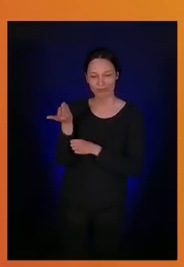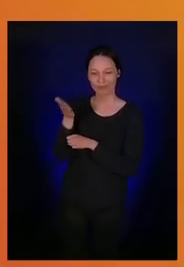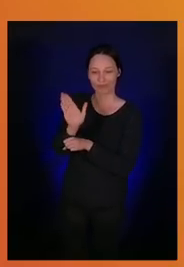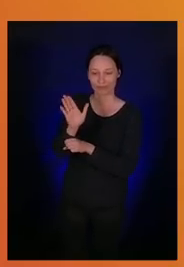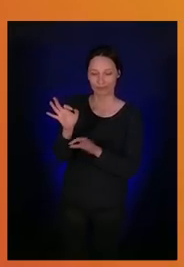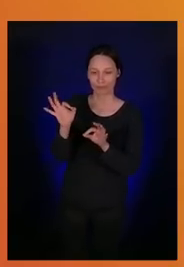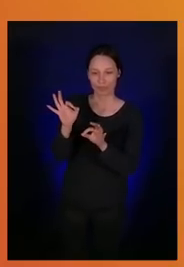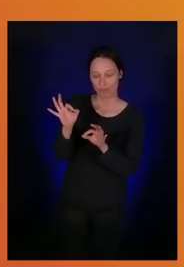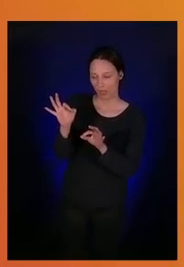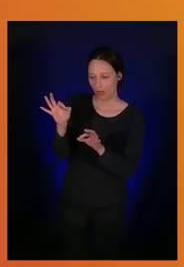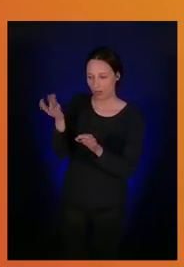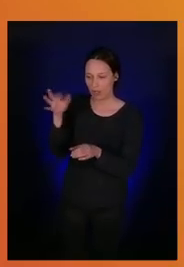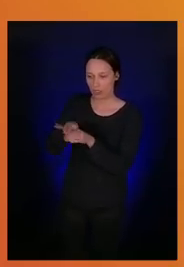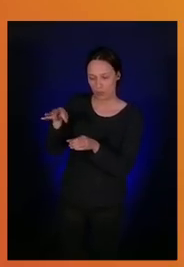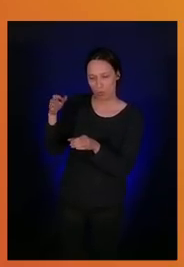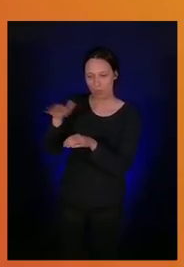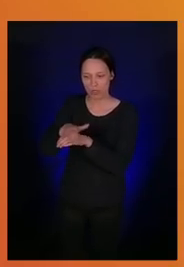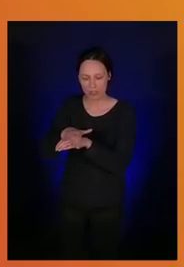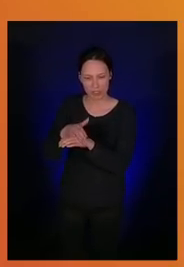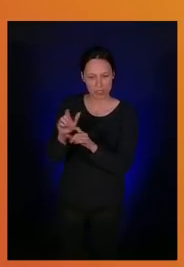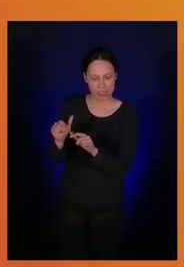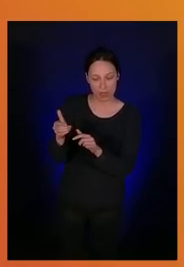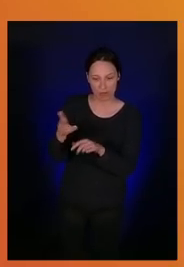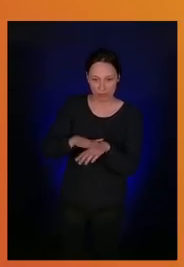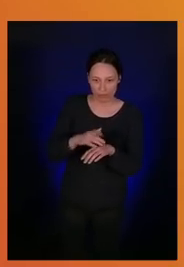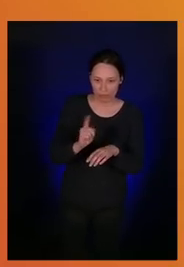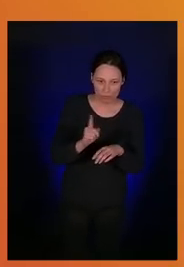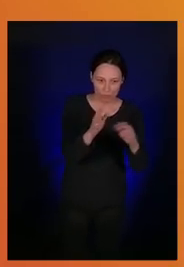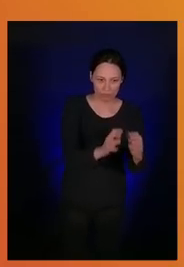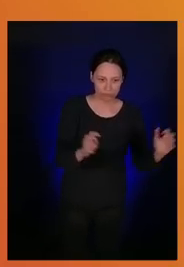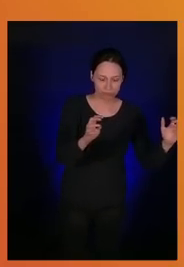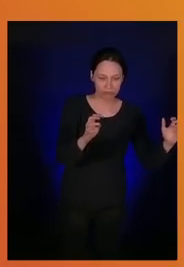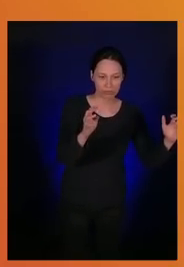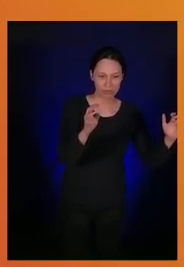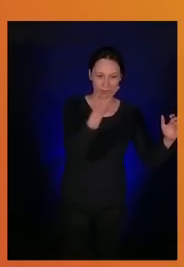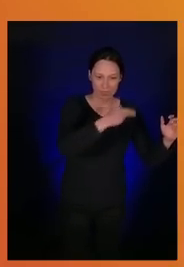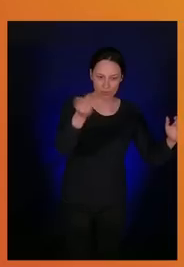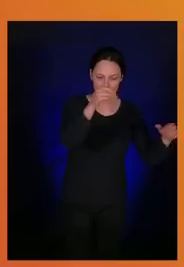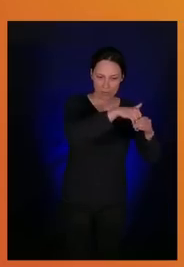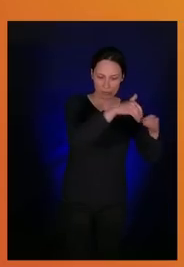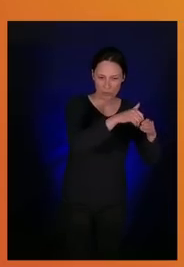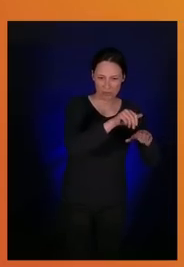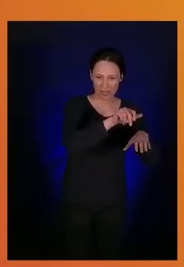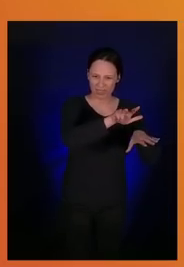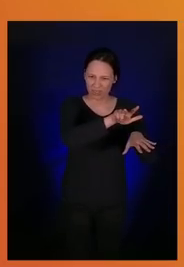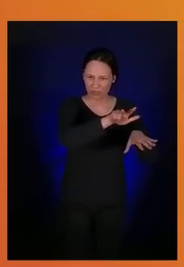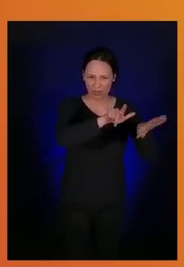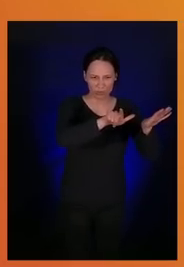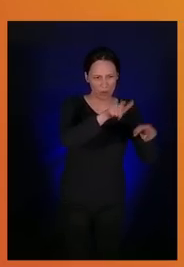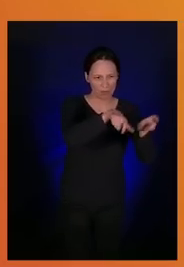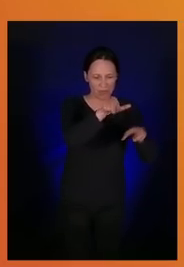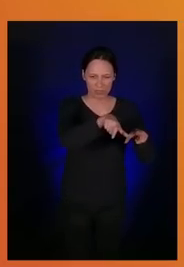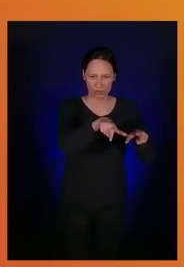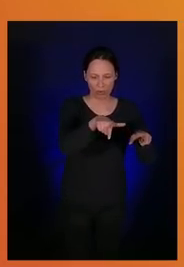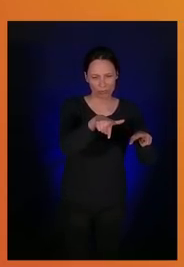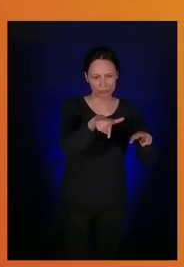politiques, mais qu'au final, il y a 89 députés d'extrême droite à l'Assemblée nationale, que 19% de syndiqués CGT ont